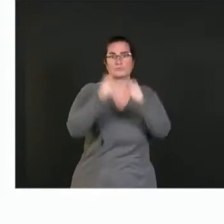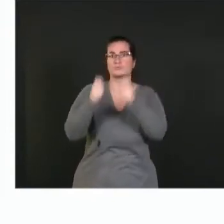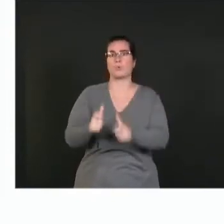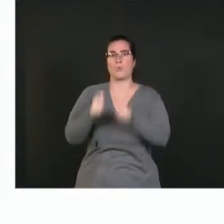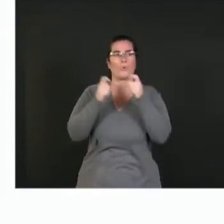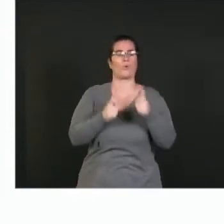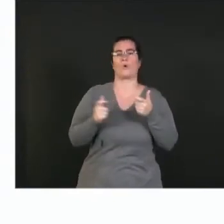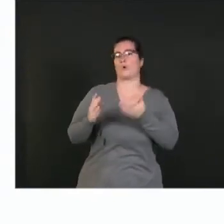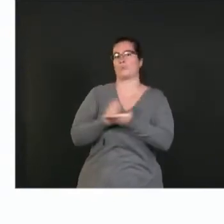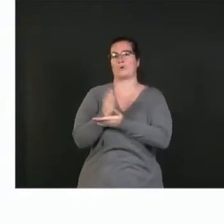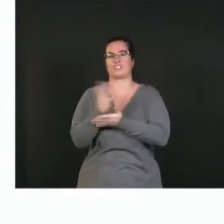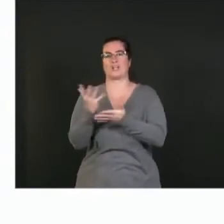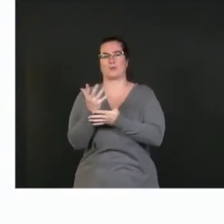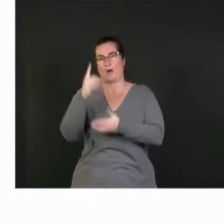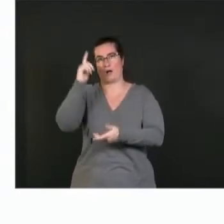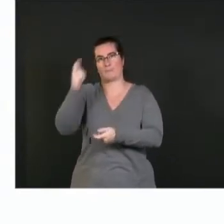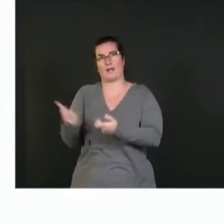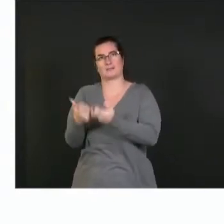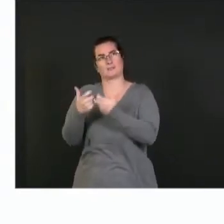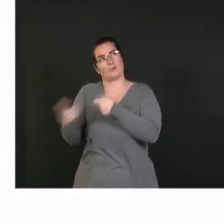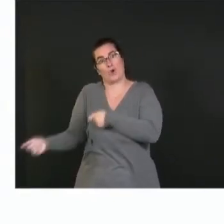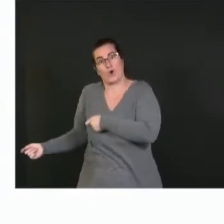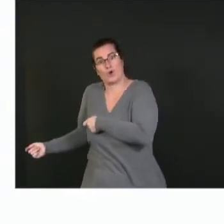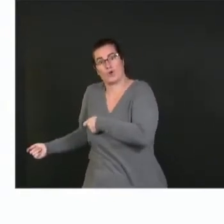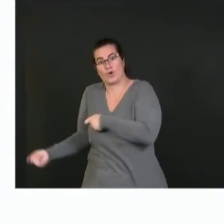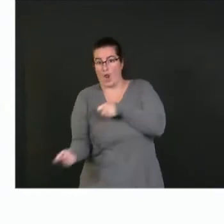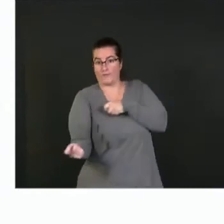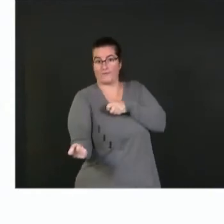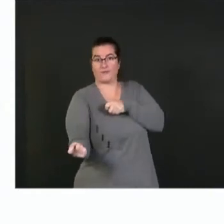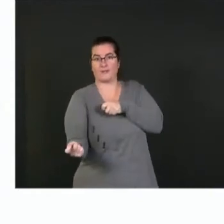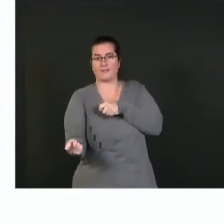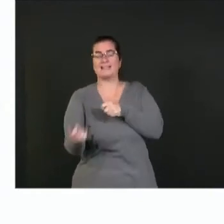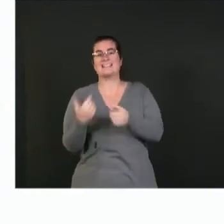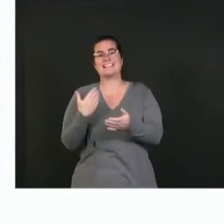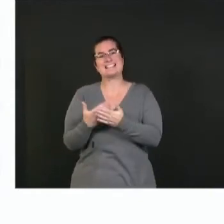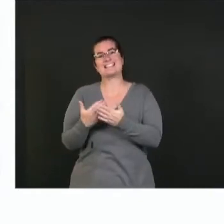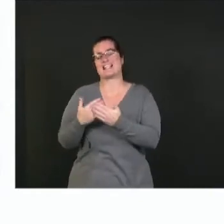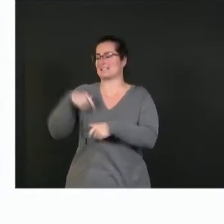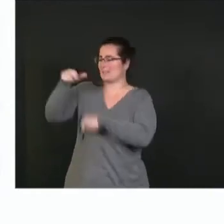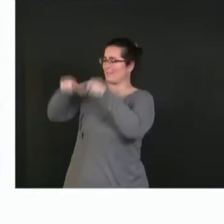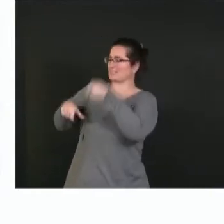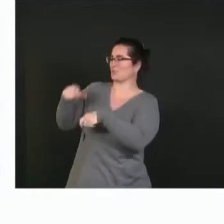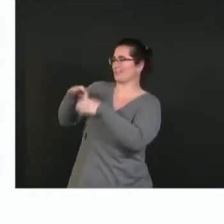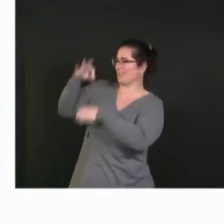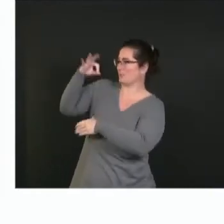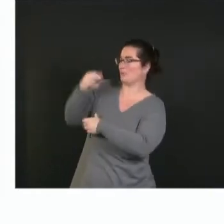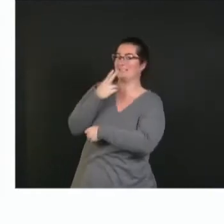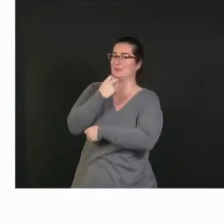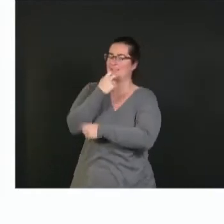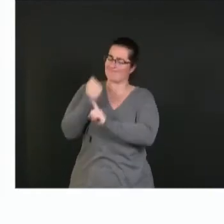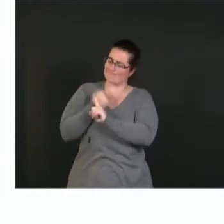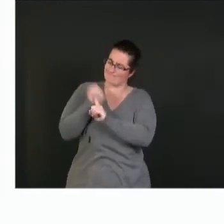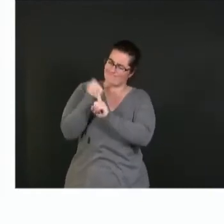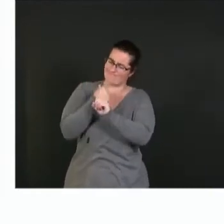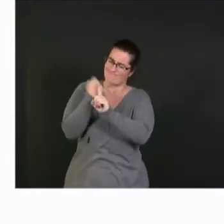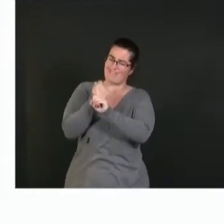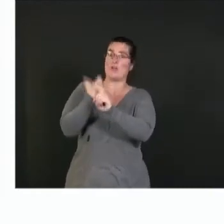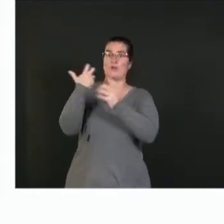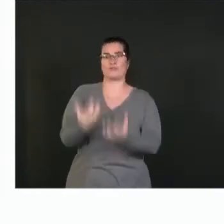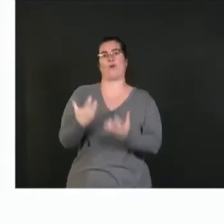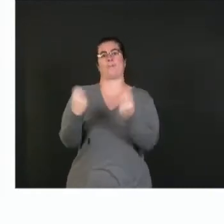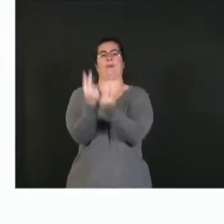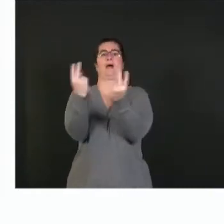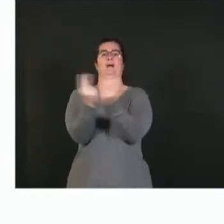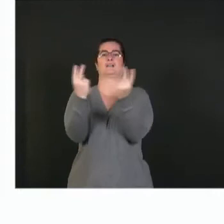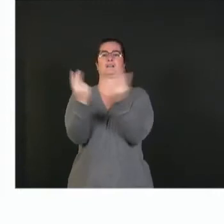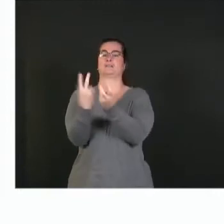construction, il y avait des projets même de golf, je m'en souviens. Et donc, c'était aussi le travail d'une lutte des élus et des citoyens pour en arriver à ce beau résultat. L'année